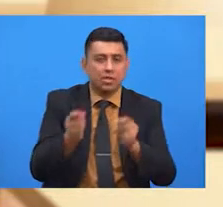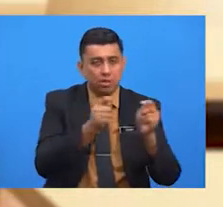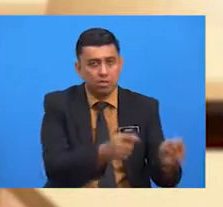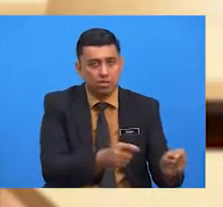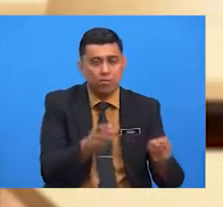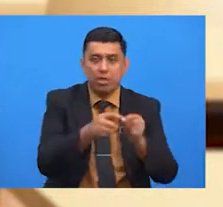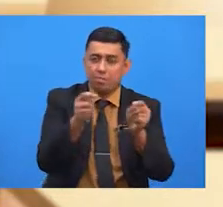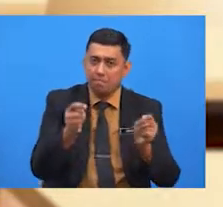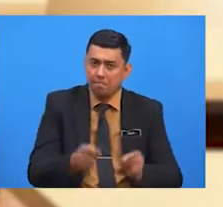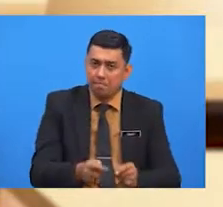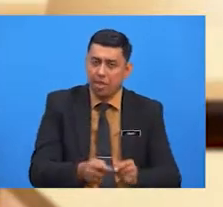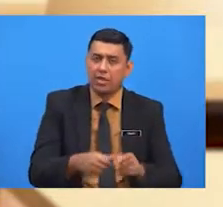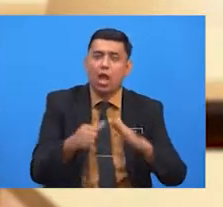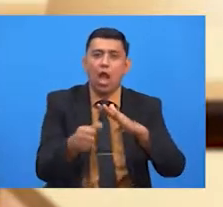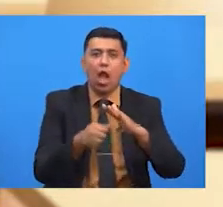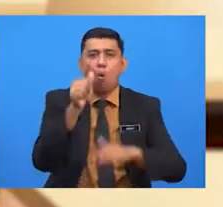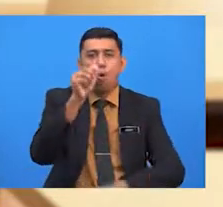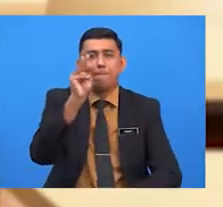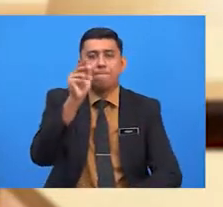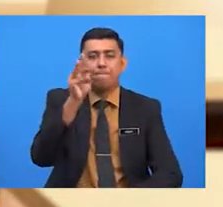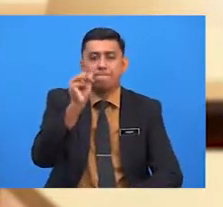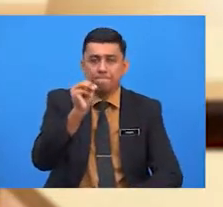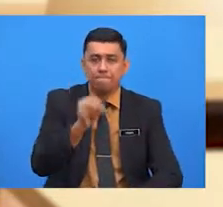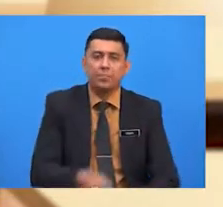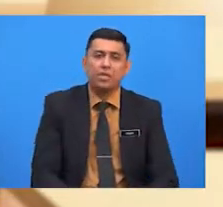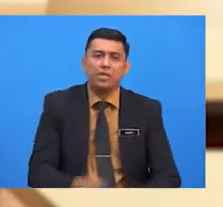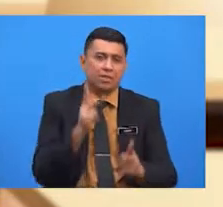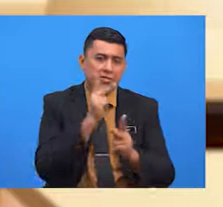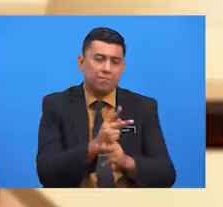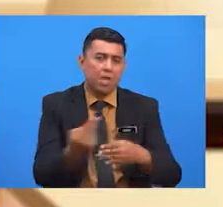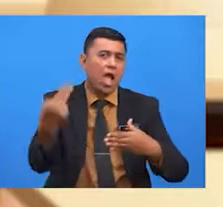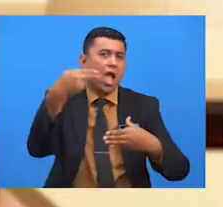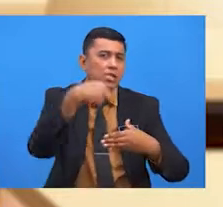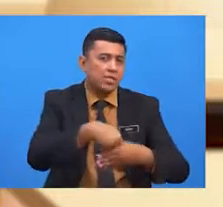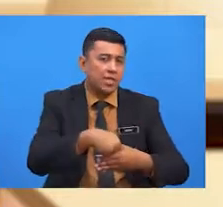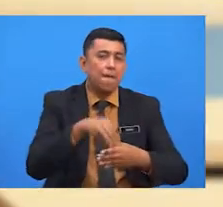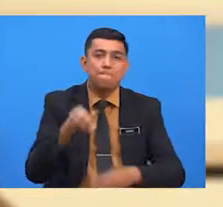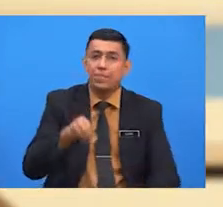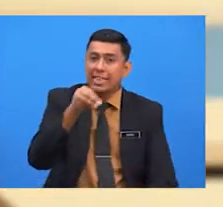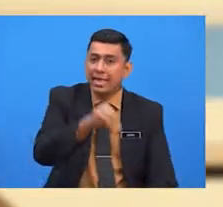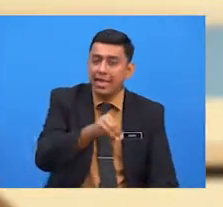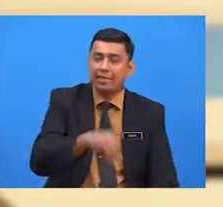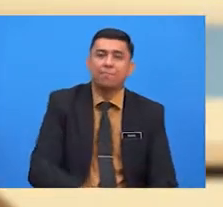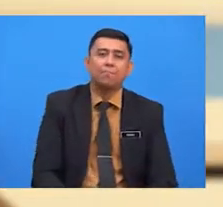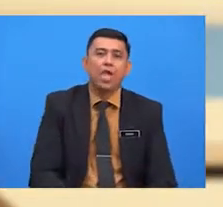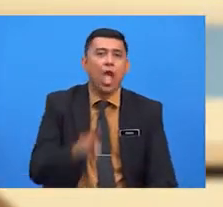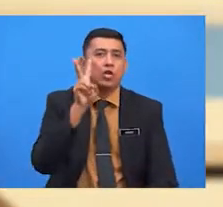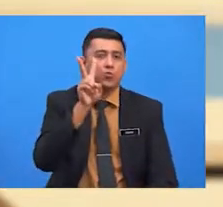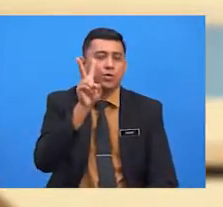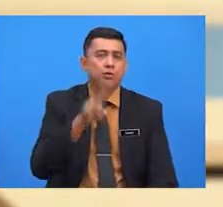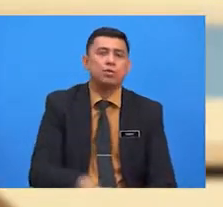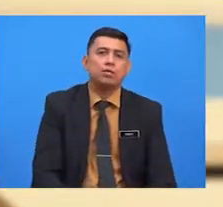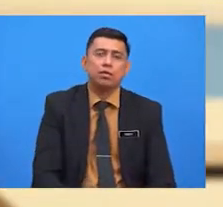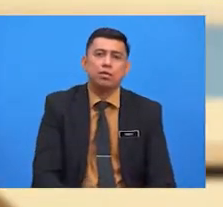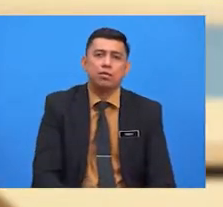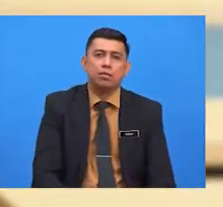tempat mandi awam dan tempat penyimpanan hasil pertanian. Bahagian yang kedua,